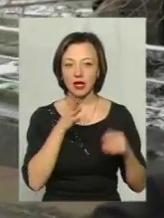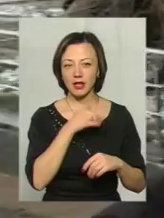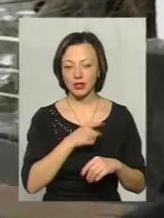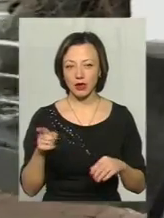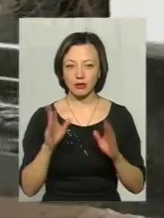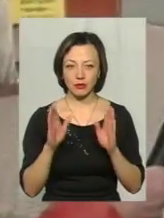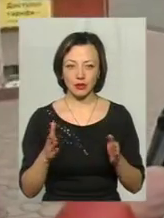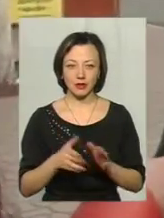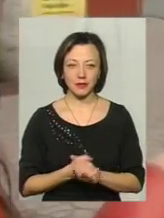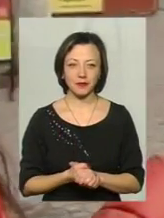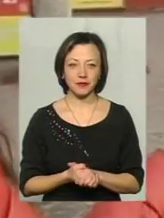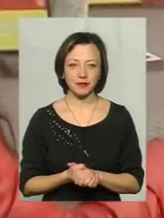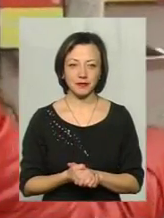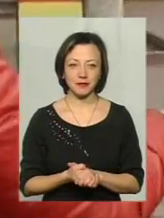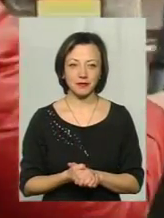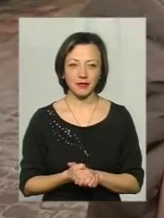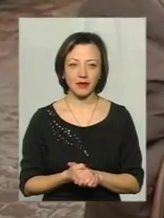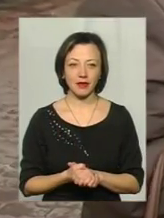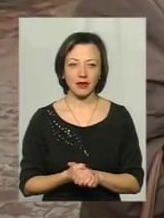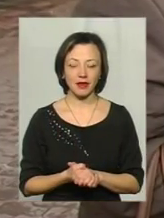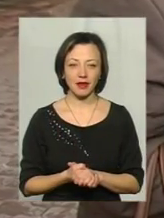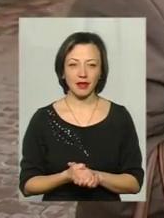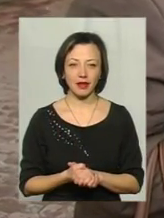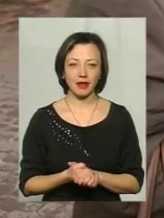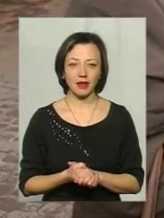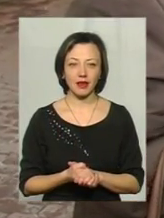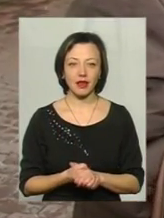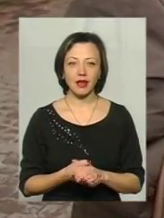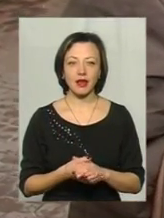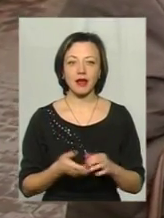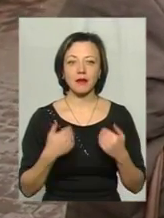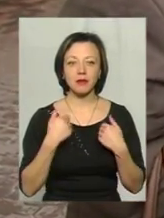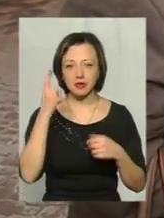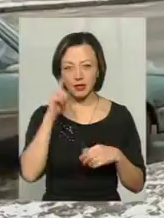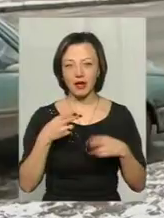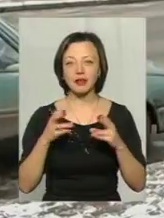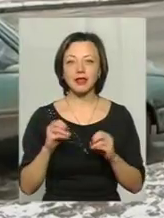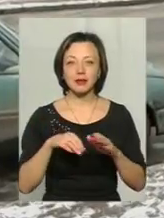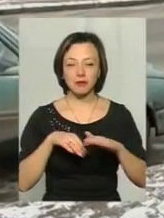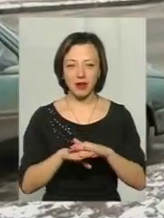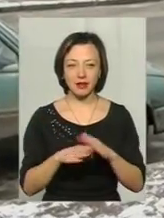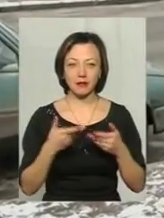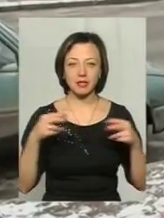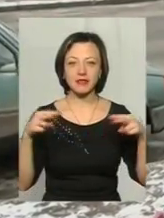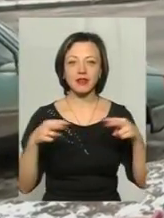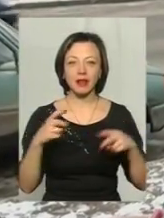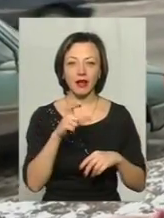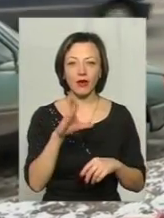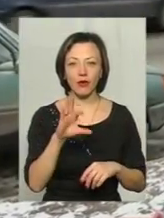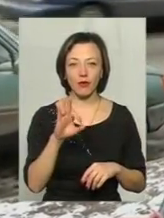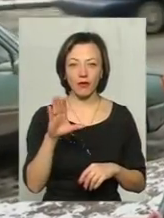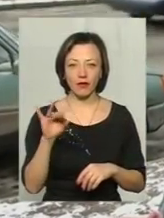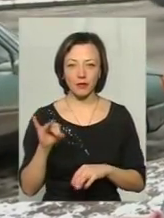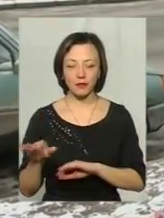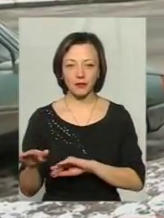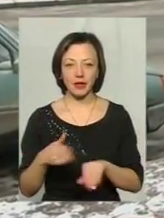кому це потрібно. Не капашируйте мені мозги. У нас є, ми свідчили його, ми знаємо, де спрятатися. Тільки цей підземний